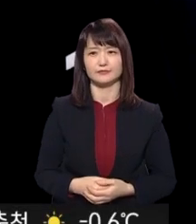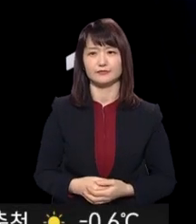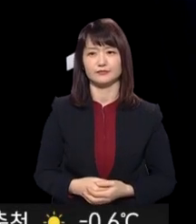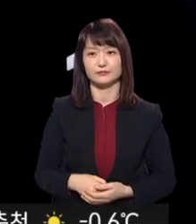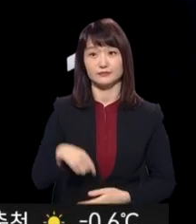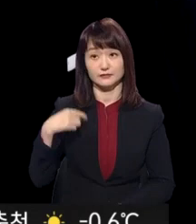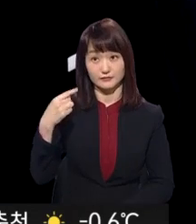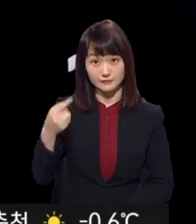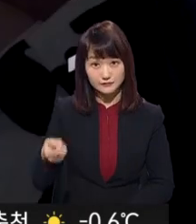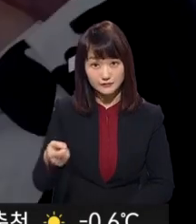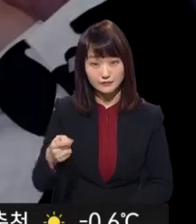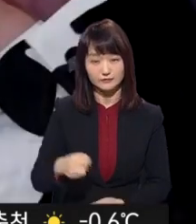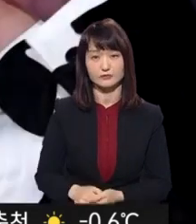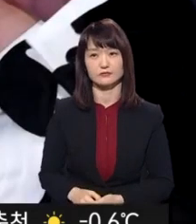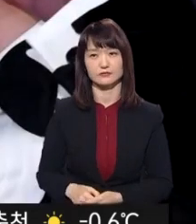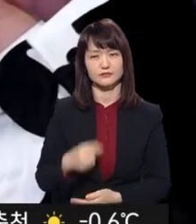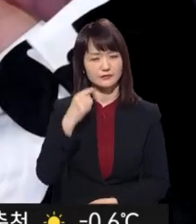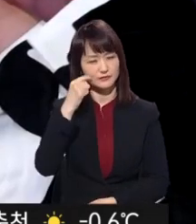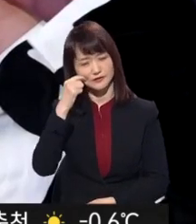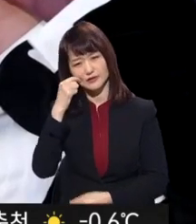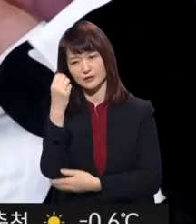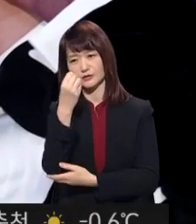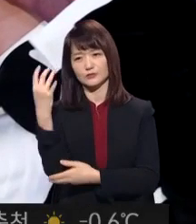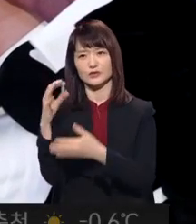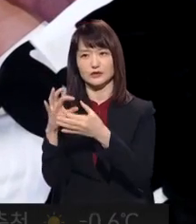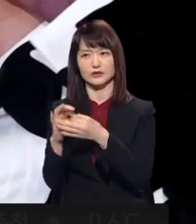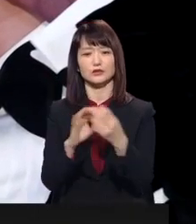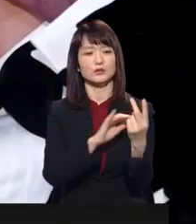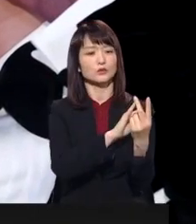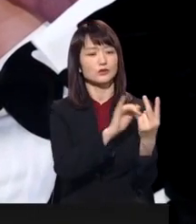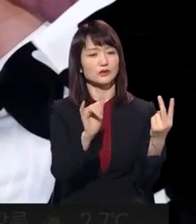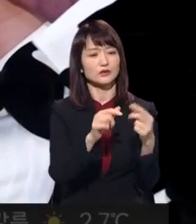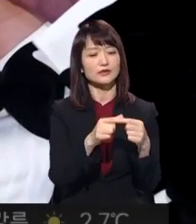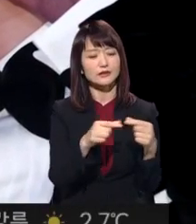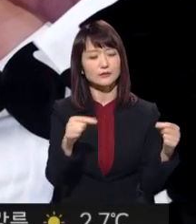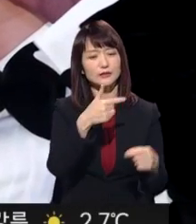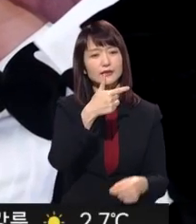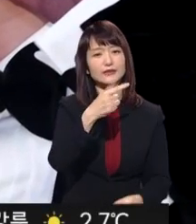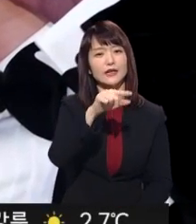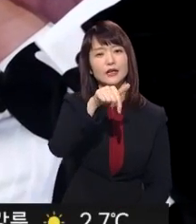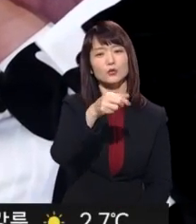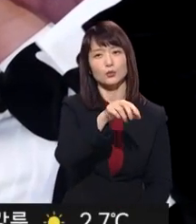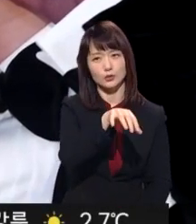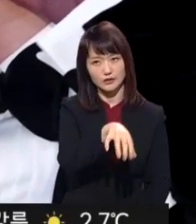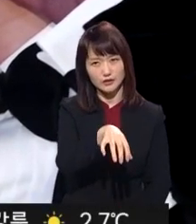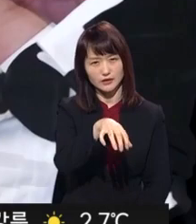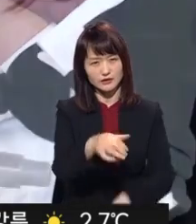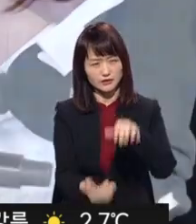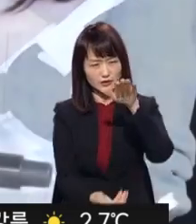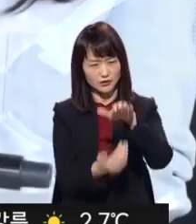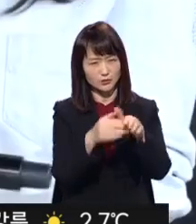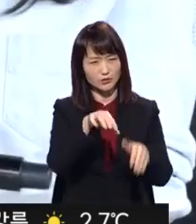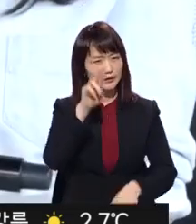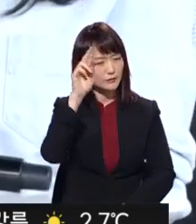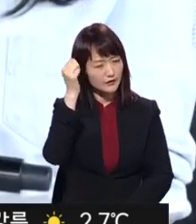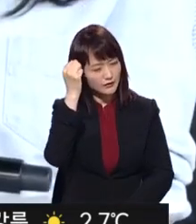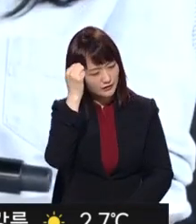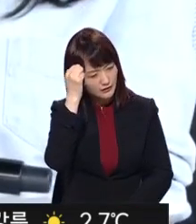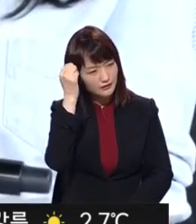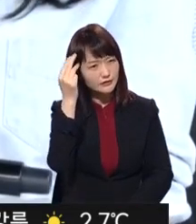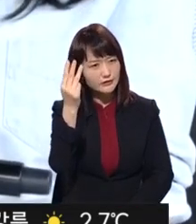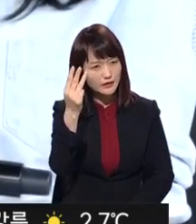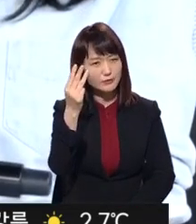바로 그 다음날 한 연예 매체가이 두 사람이 일본 나고야에 있는 최고급 리조트에서 2박 3일 동안 성탄 연휴를 즐겼다고